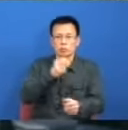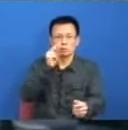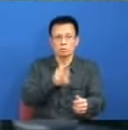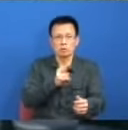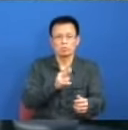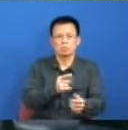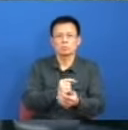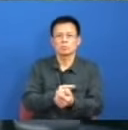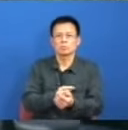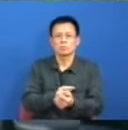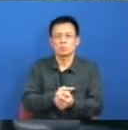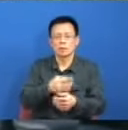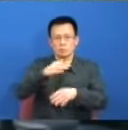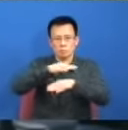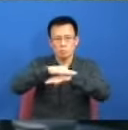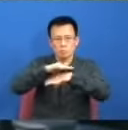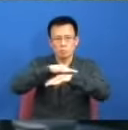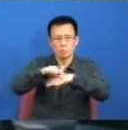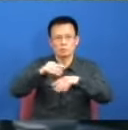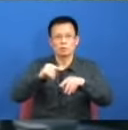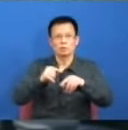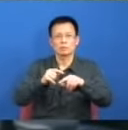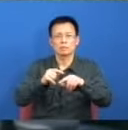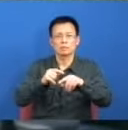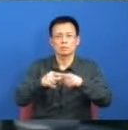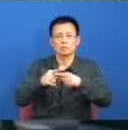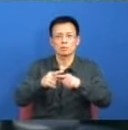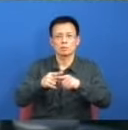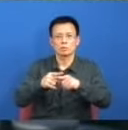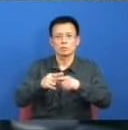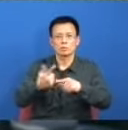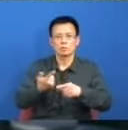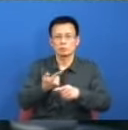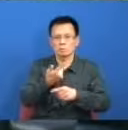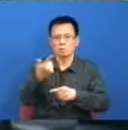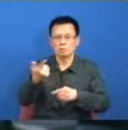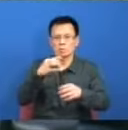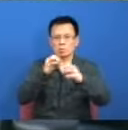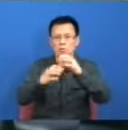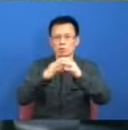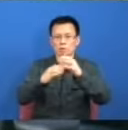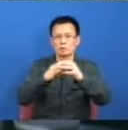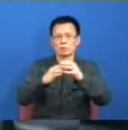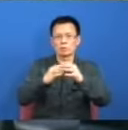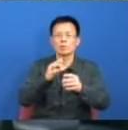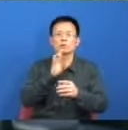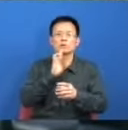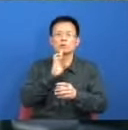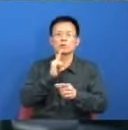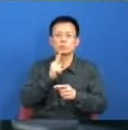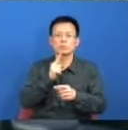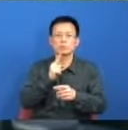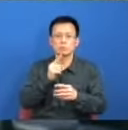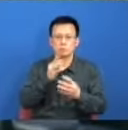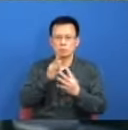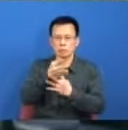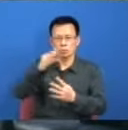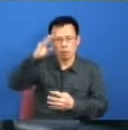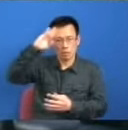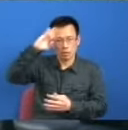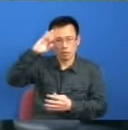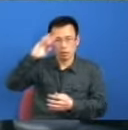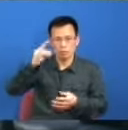可唔可以喺平時嘅時候多一啲嘅溝通行動？譬如好似話透過警察公